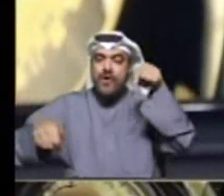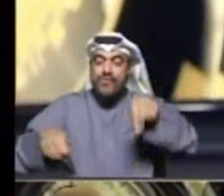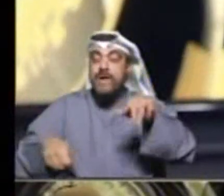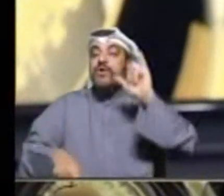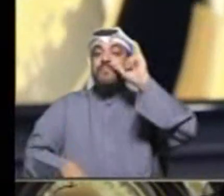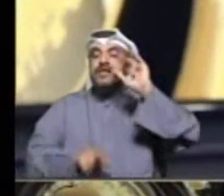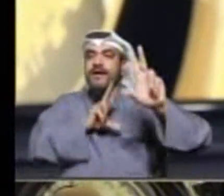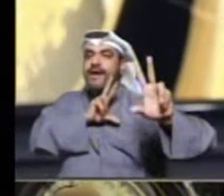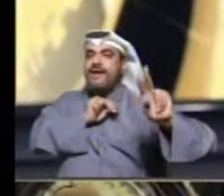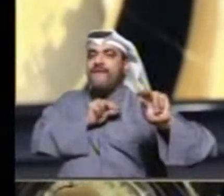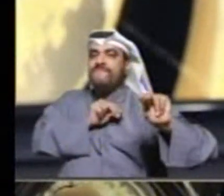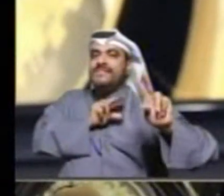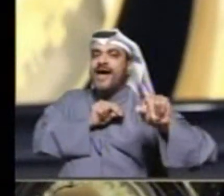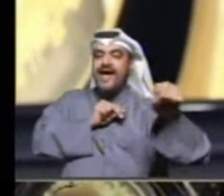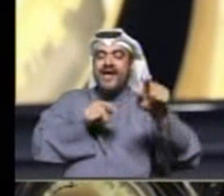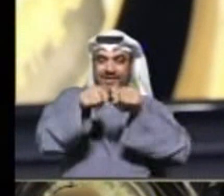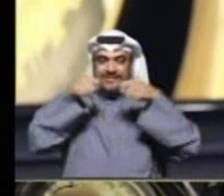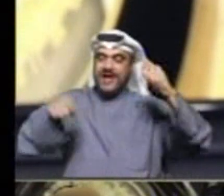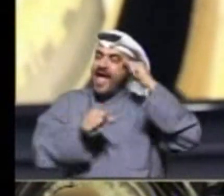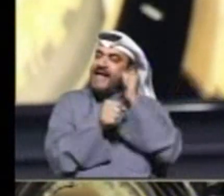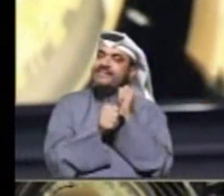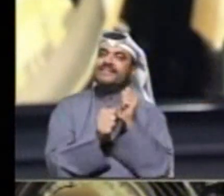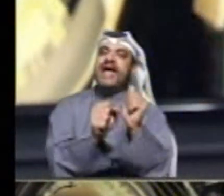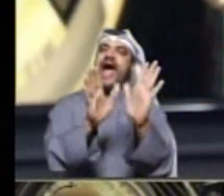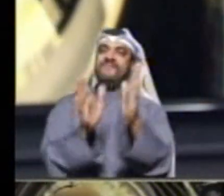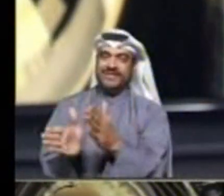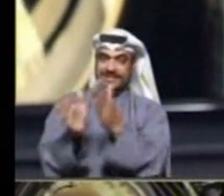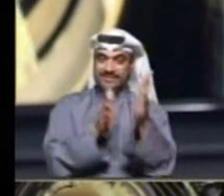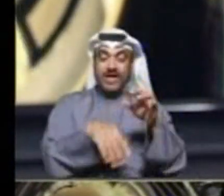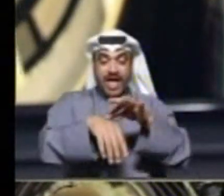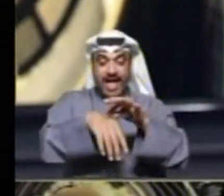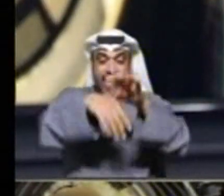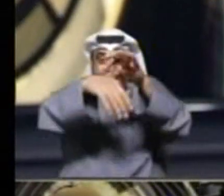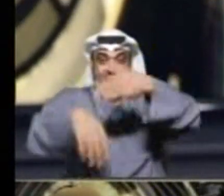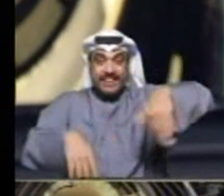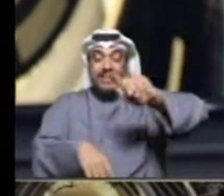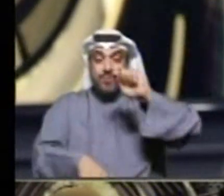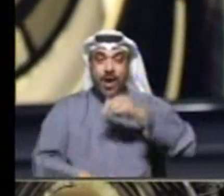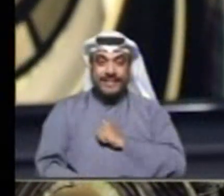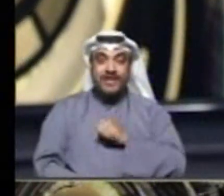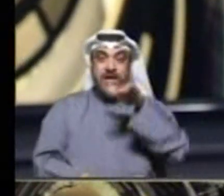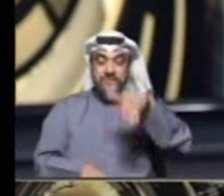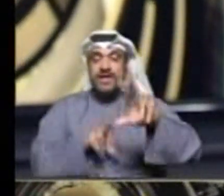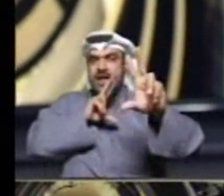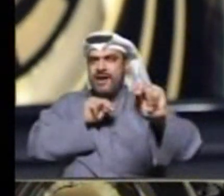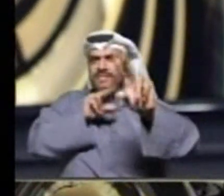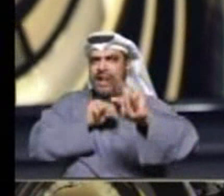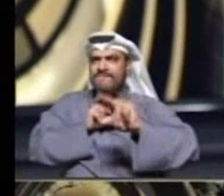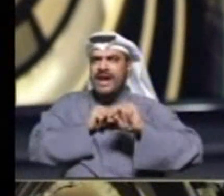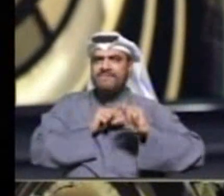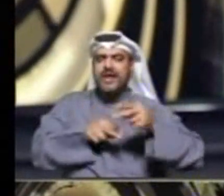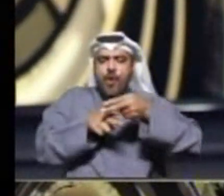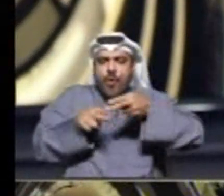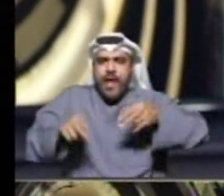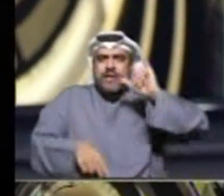الأكثر تفاعلا من ناحية الصحفية بالنسبة لعدد المواطنين. فهناك في أوجه نظر مشتركة، لكن يعني أؤكد